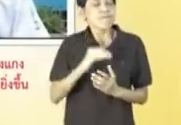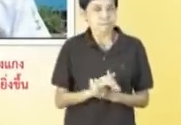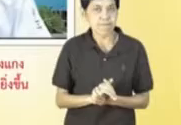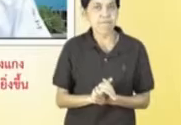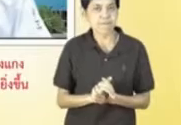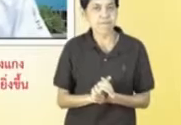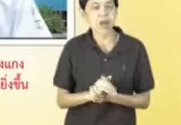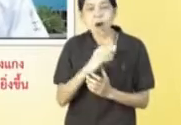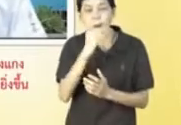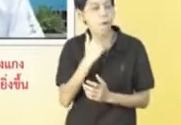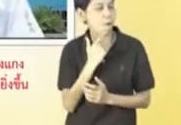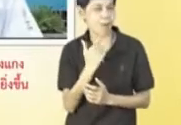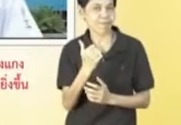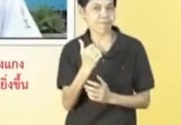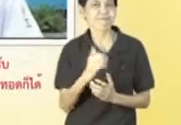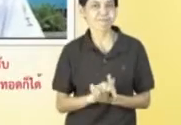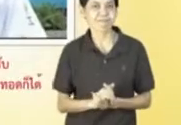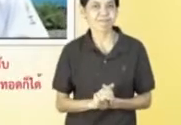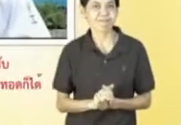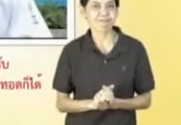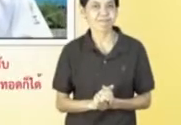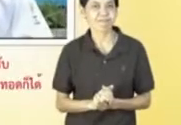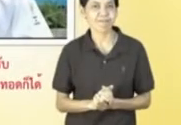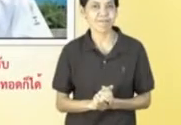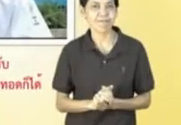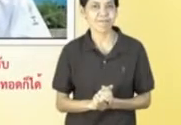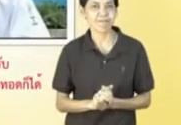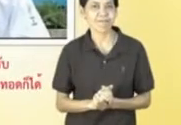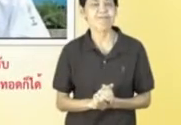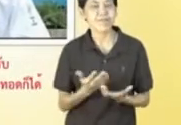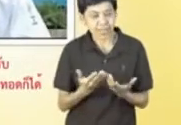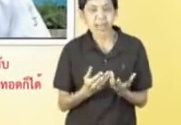ก็มีรสชาติอร่อยยิ่งขึ้นนะครับรวมถึงเครื่อง